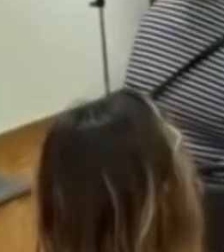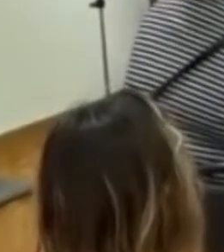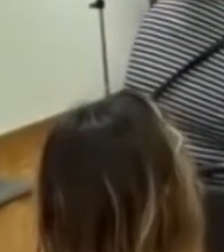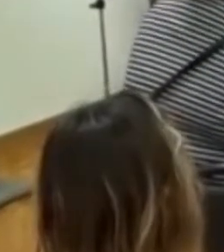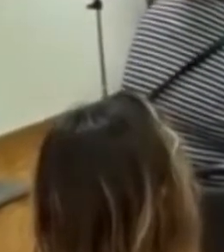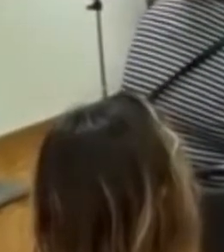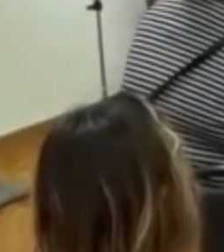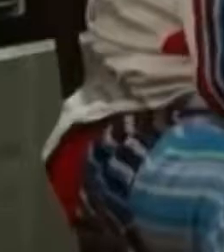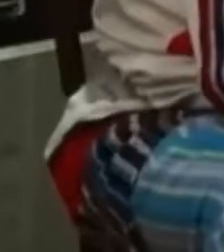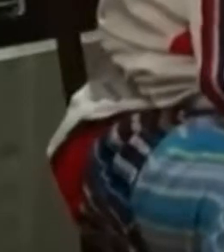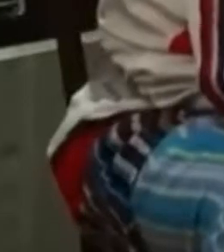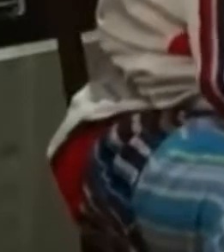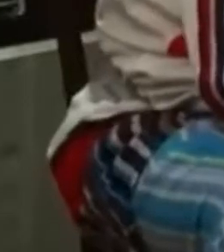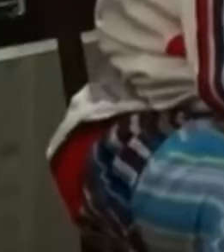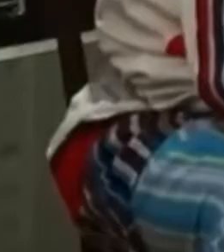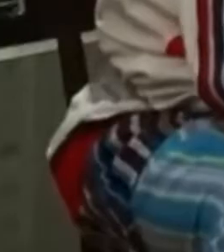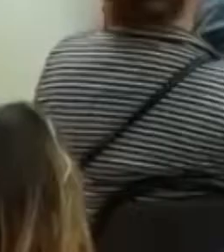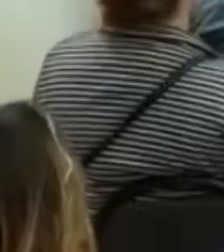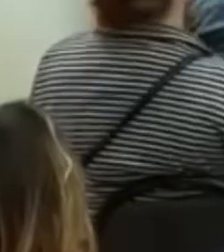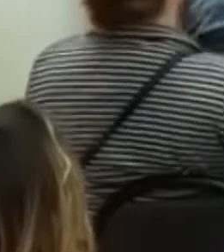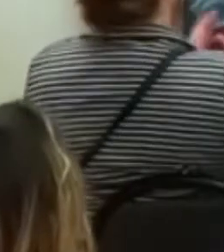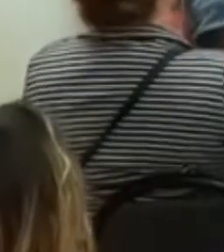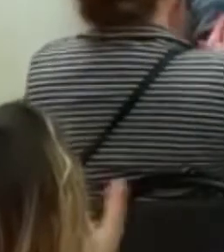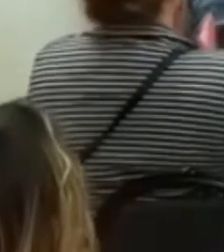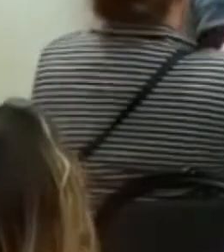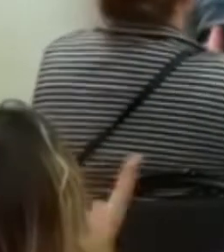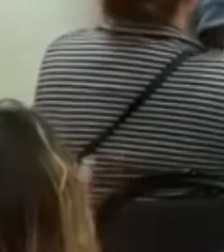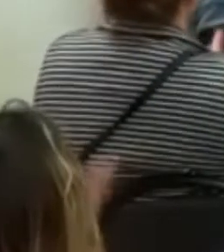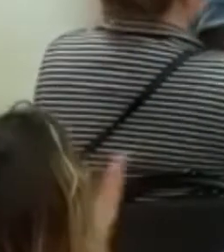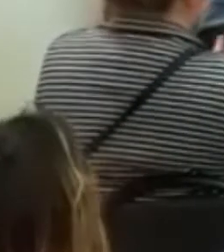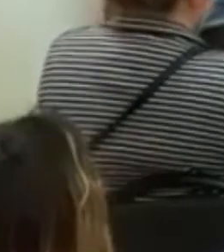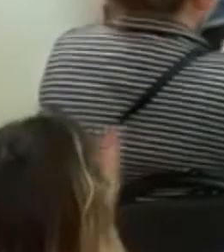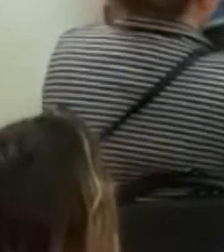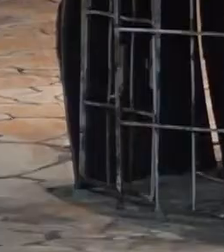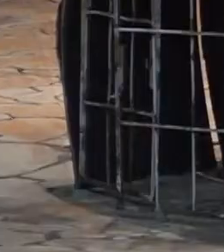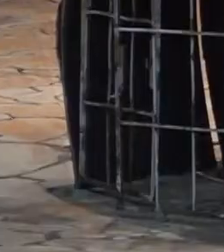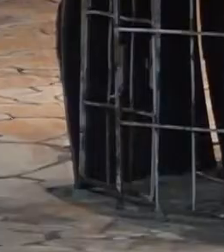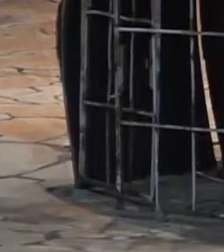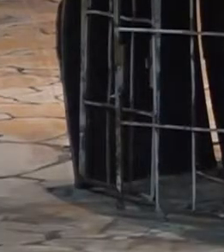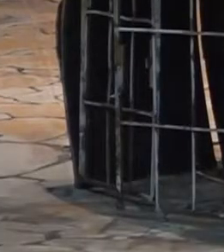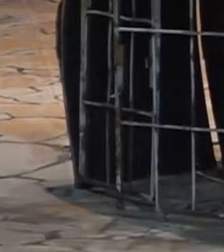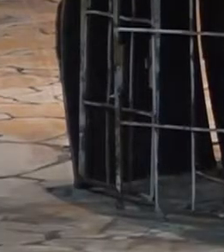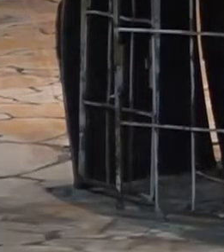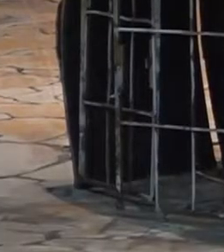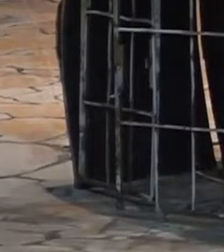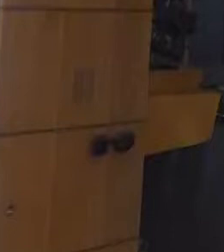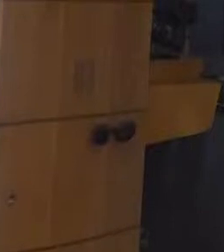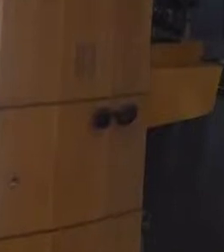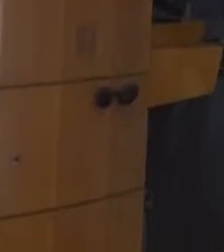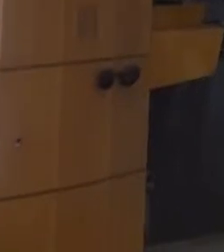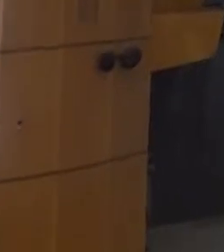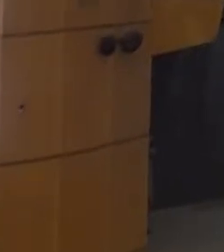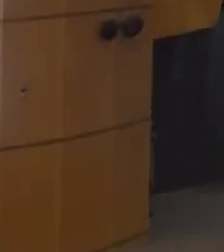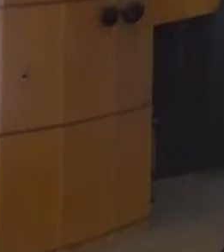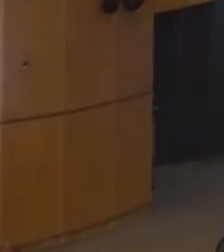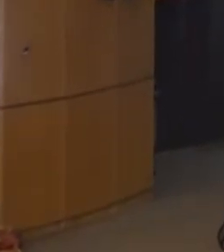Актеры, сцена и спектакли. Как и чем удивляют артисты театра своих зрителей в преддверии Наурыза? Рамина Мирзалимова приоткрыла завесу